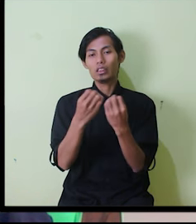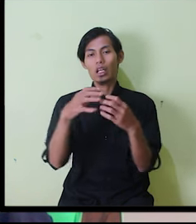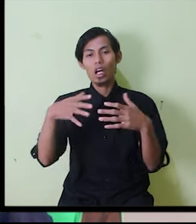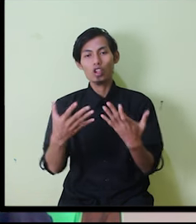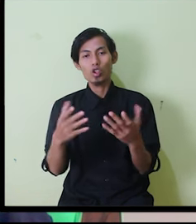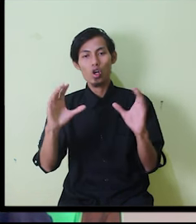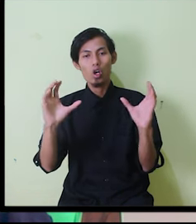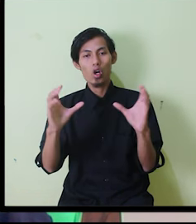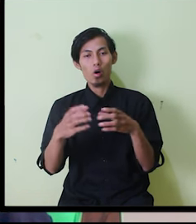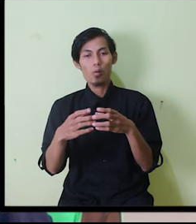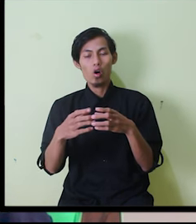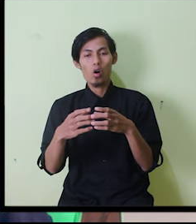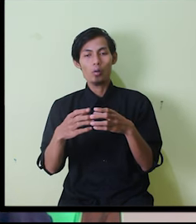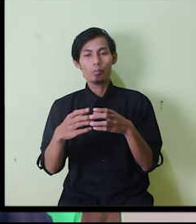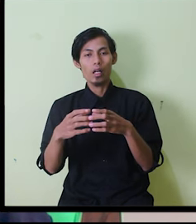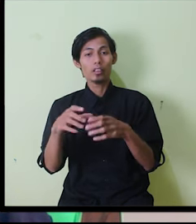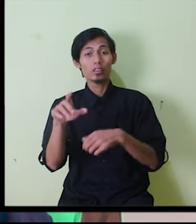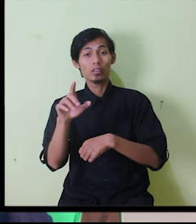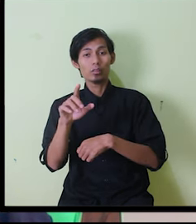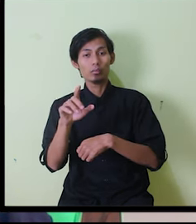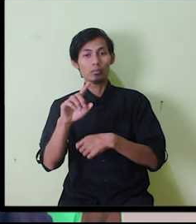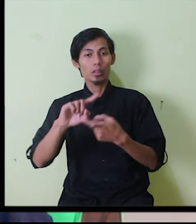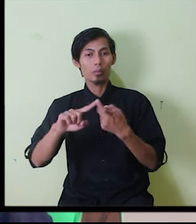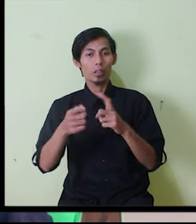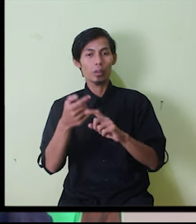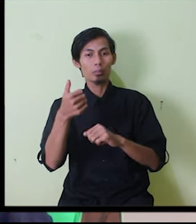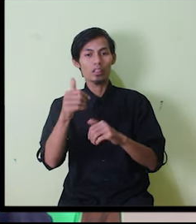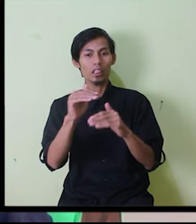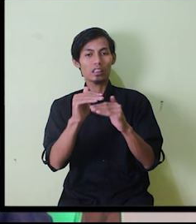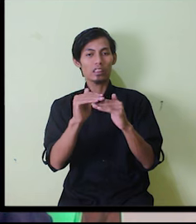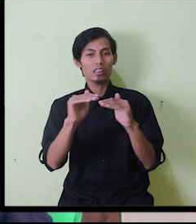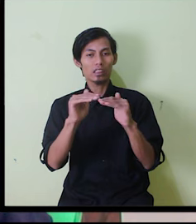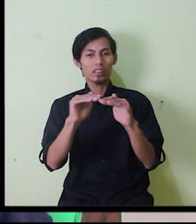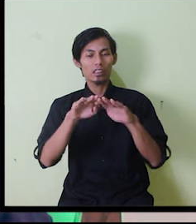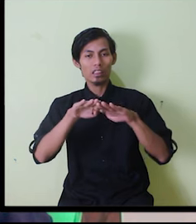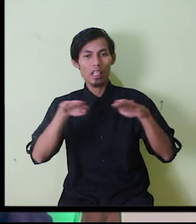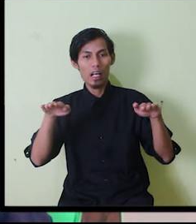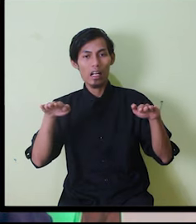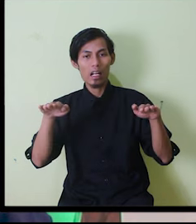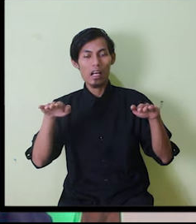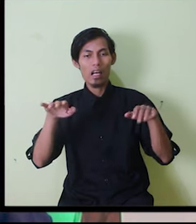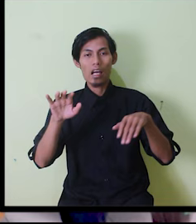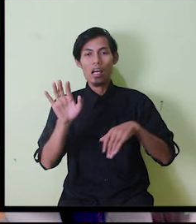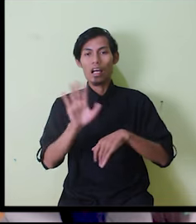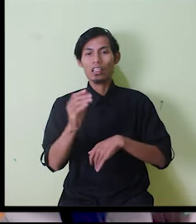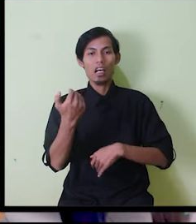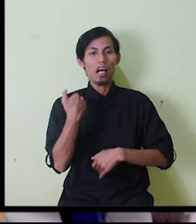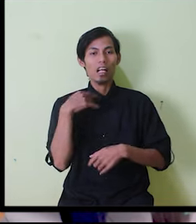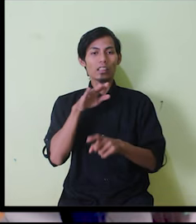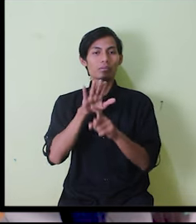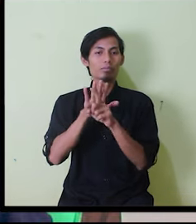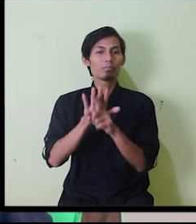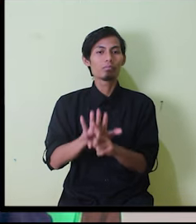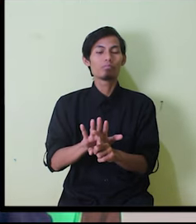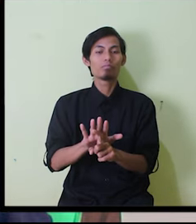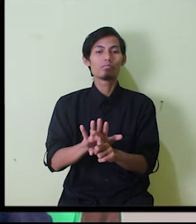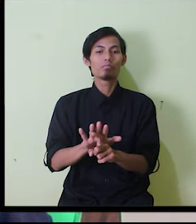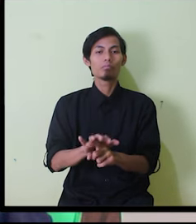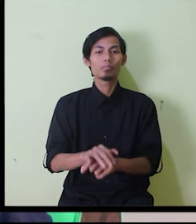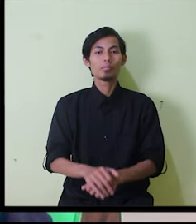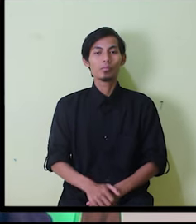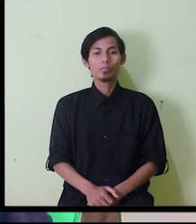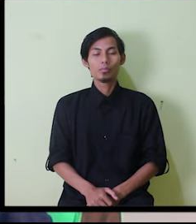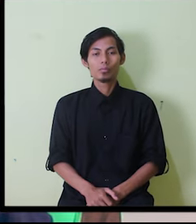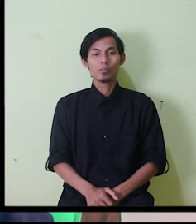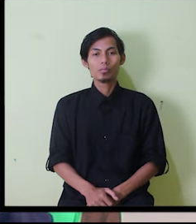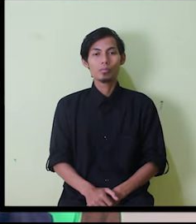organisasi atau kelompok di mana teman-teman bisa setara tidak ada hal-hal yang diskriminatif lagi